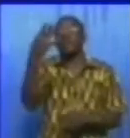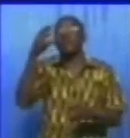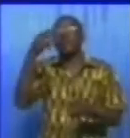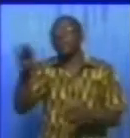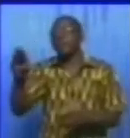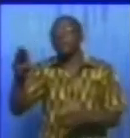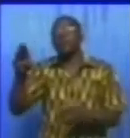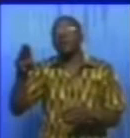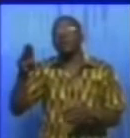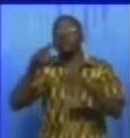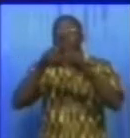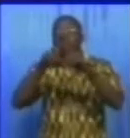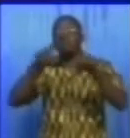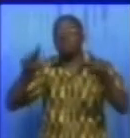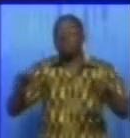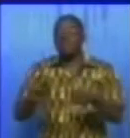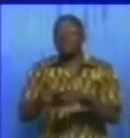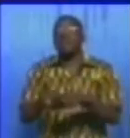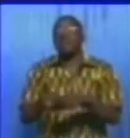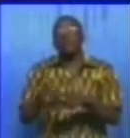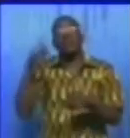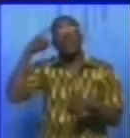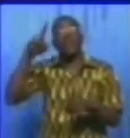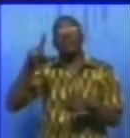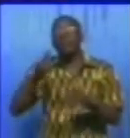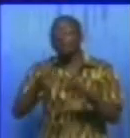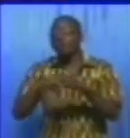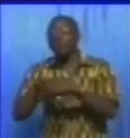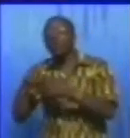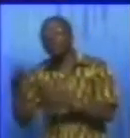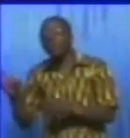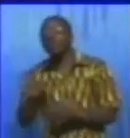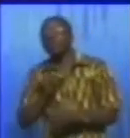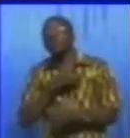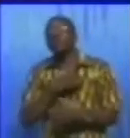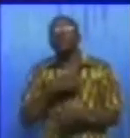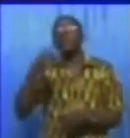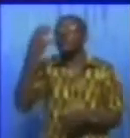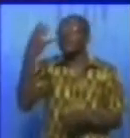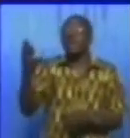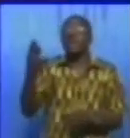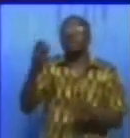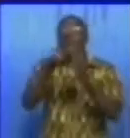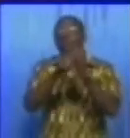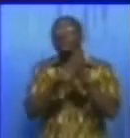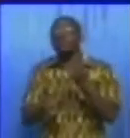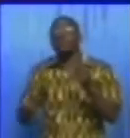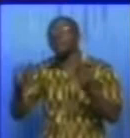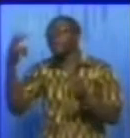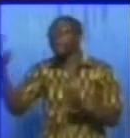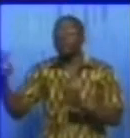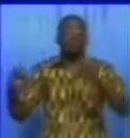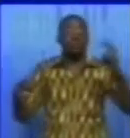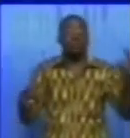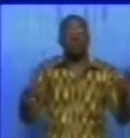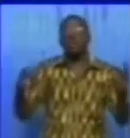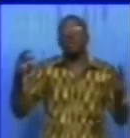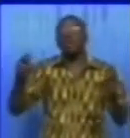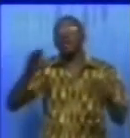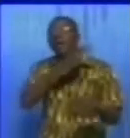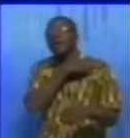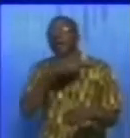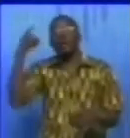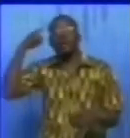chacune, hormis les vestiaires, nous avons quatre latrines, voilà deux de chaque côté des vestiaires, et la